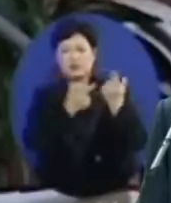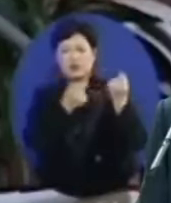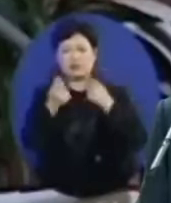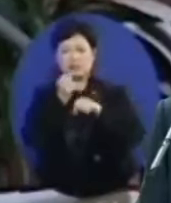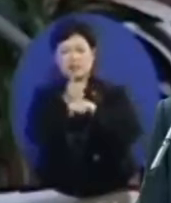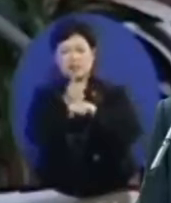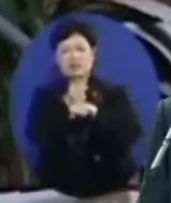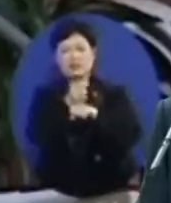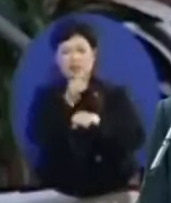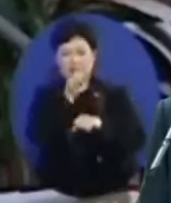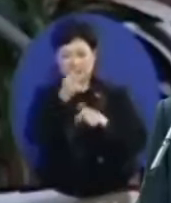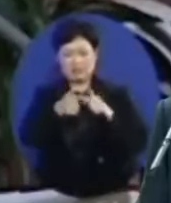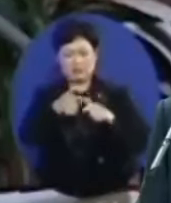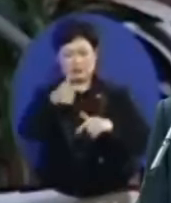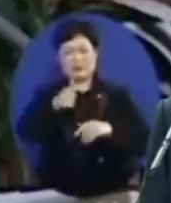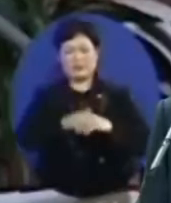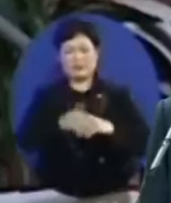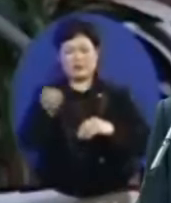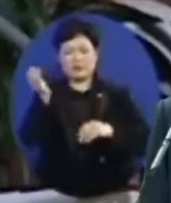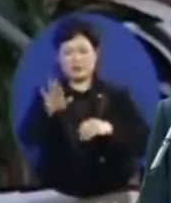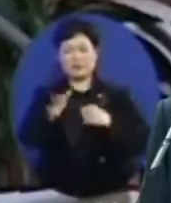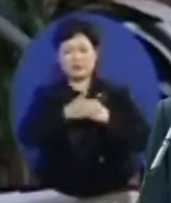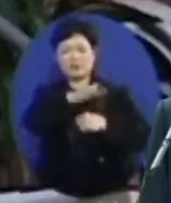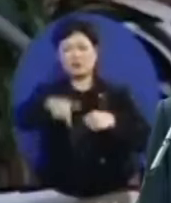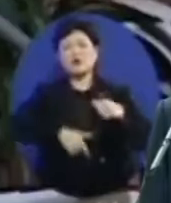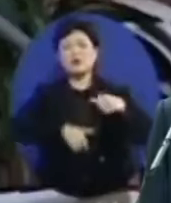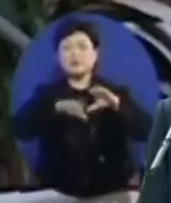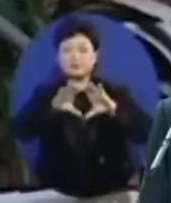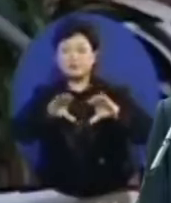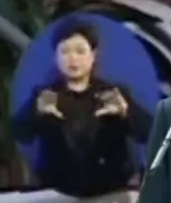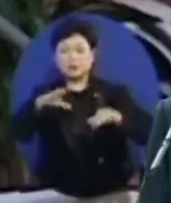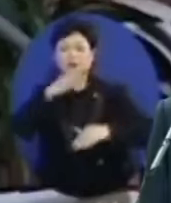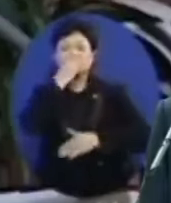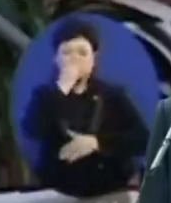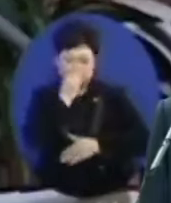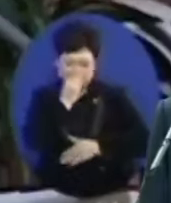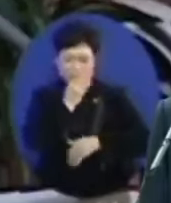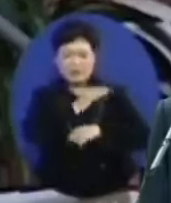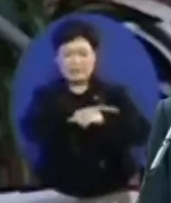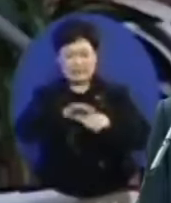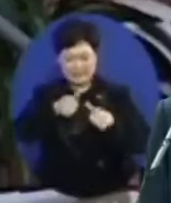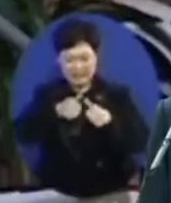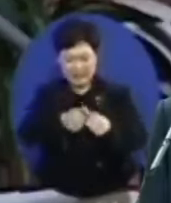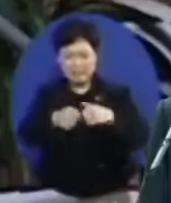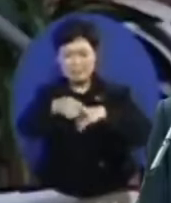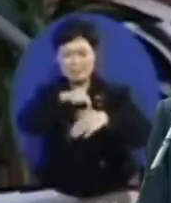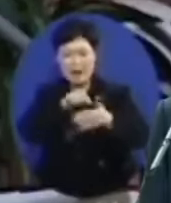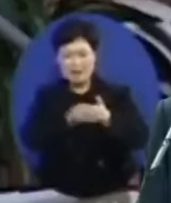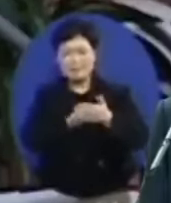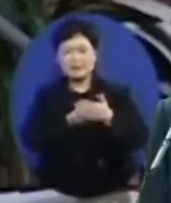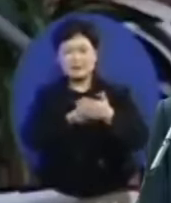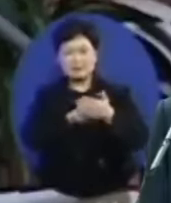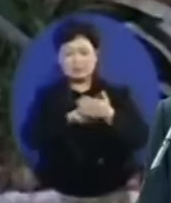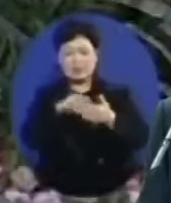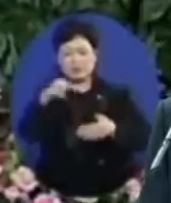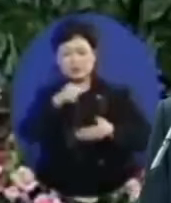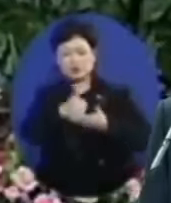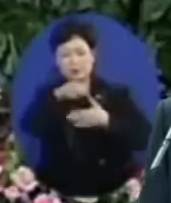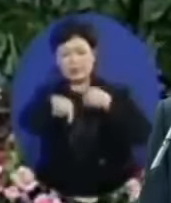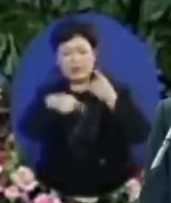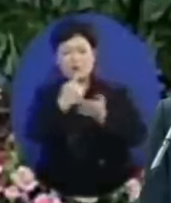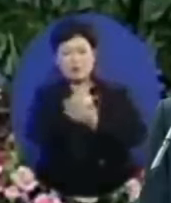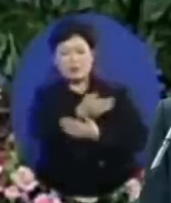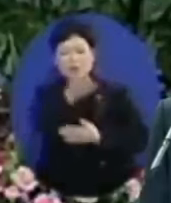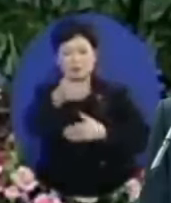성격을 가지고 있는 것입니다. 그래서 우리도 부드럽고 순종하고 잘 따르는 그런 마음을 가지고 주님께 나오면 주님께서